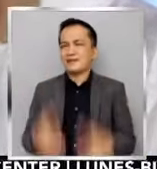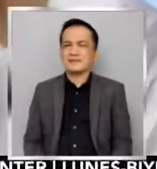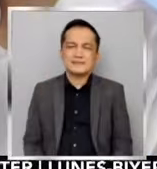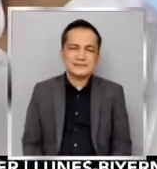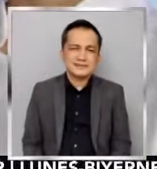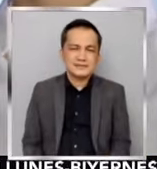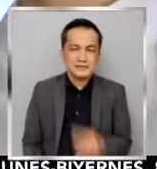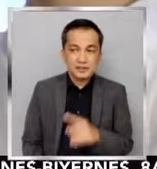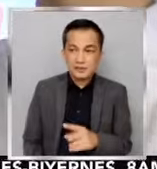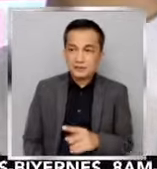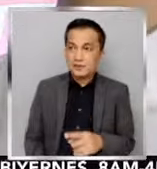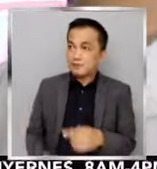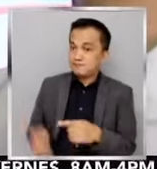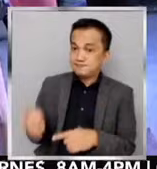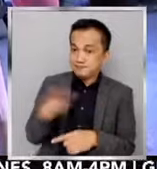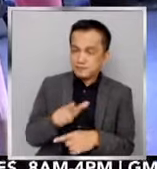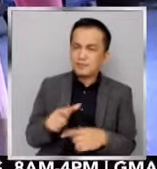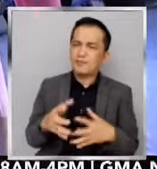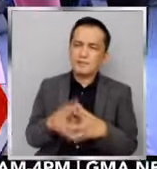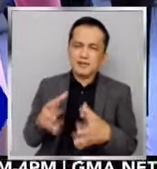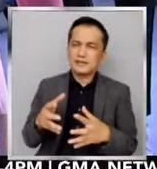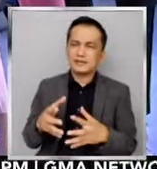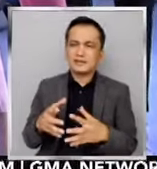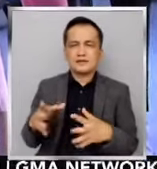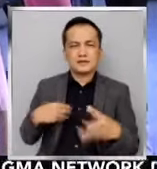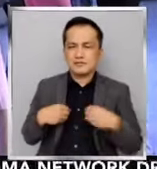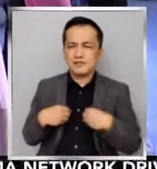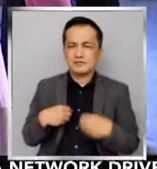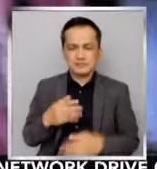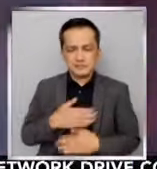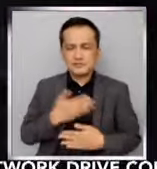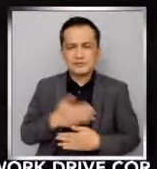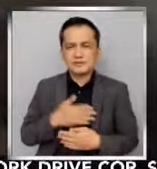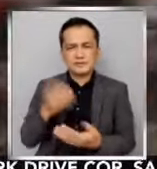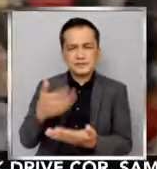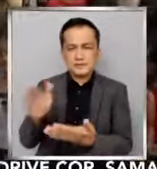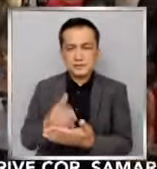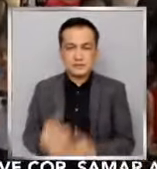nila sa amin, kaya sobrang nag-enjoy kami mag-perform. Pero bago ang kasiyahan,